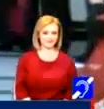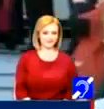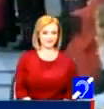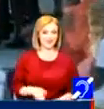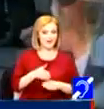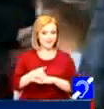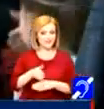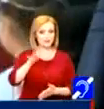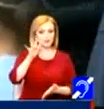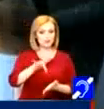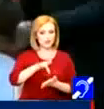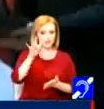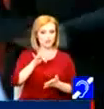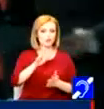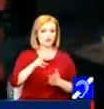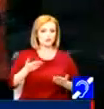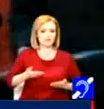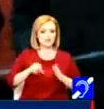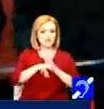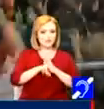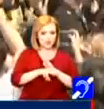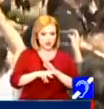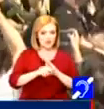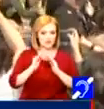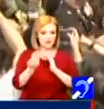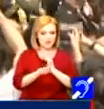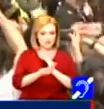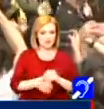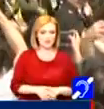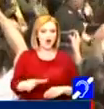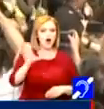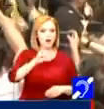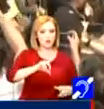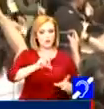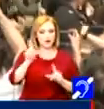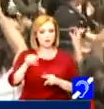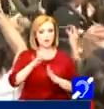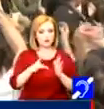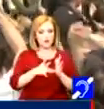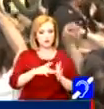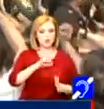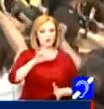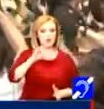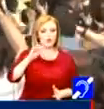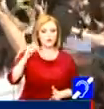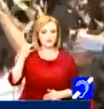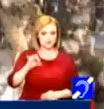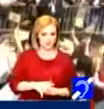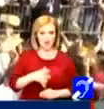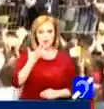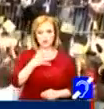A vizitat un centru pentru refugiați și, cu puțin timp în urmă, a ajuns în orașul Rakovski, din sudul Bulgariei, unde trăiește o